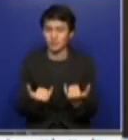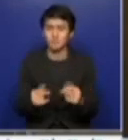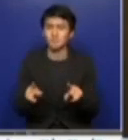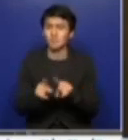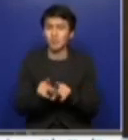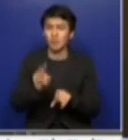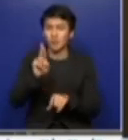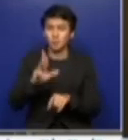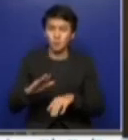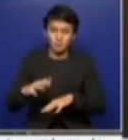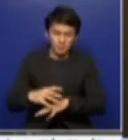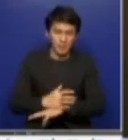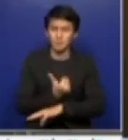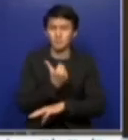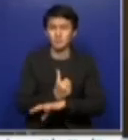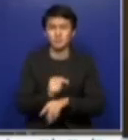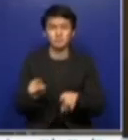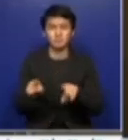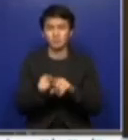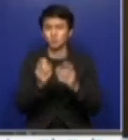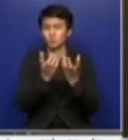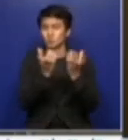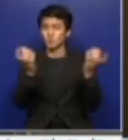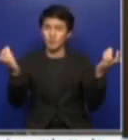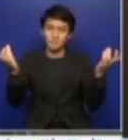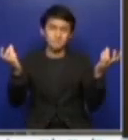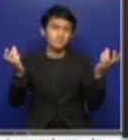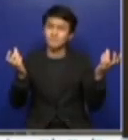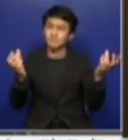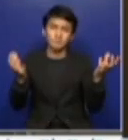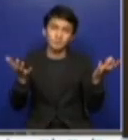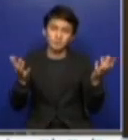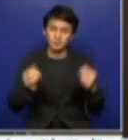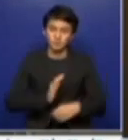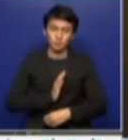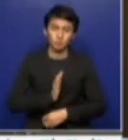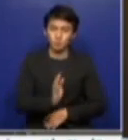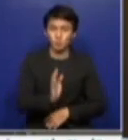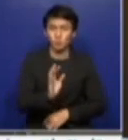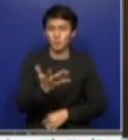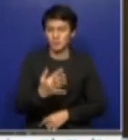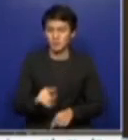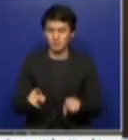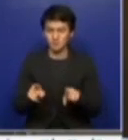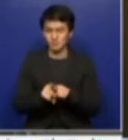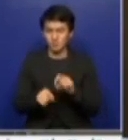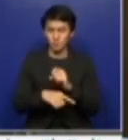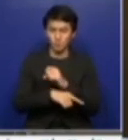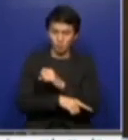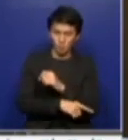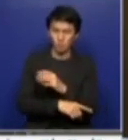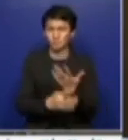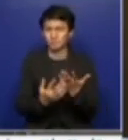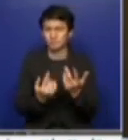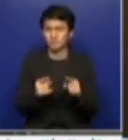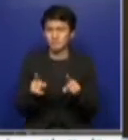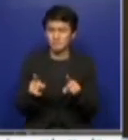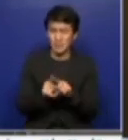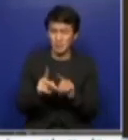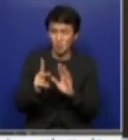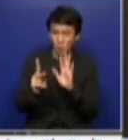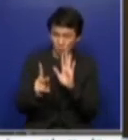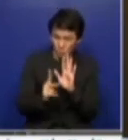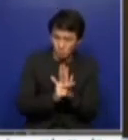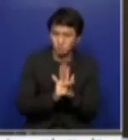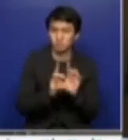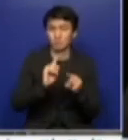ไม่ชอบธรรมไม่ยุติธรรมมีการเอาเปรียบกันทางกติกาที่ไม่เป็นธร